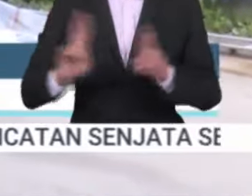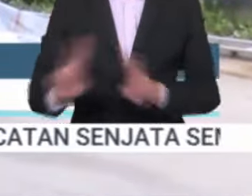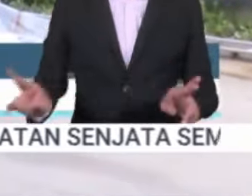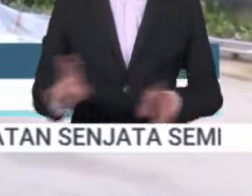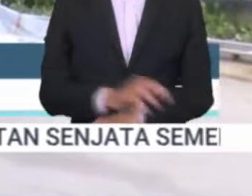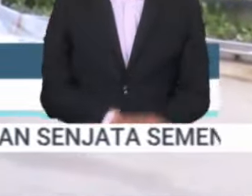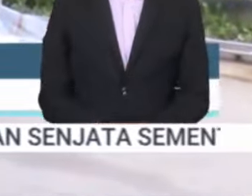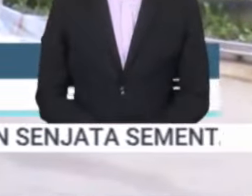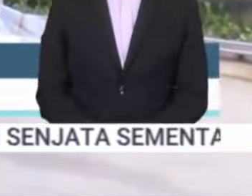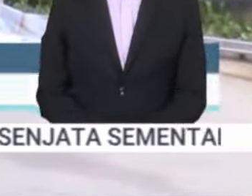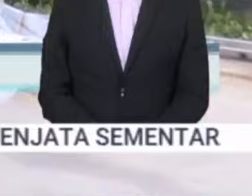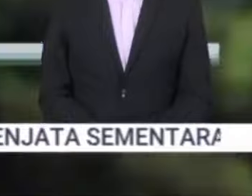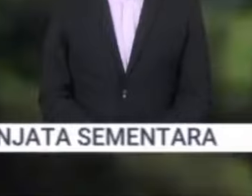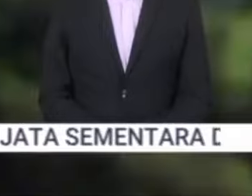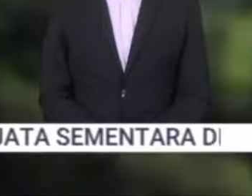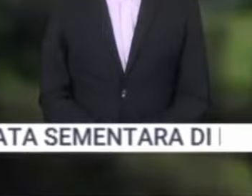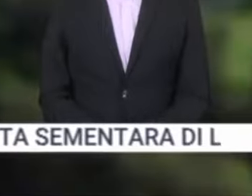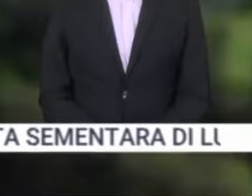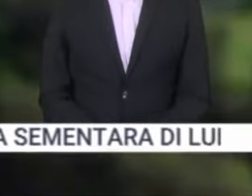bersedia.